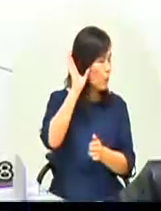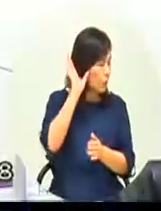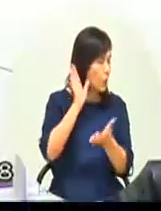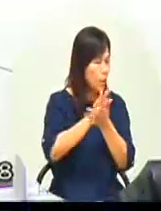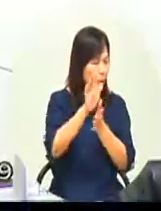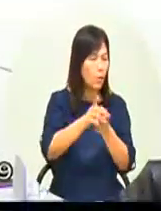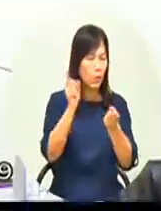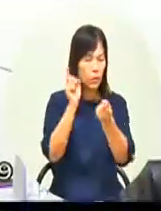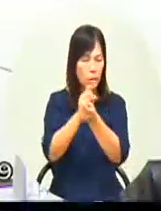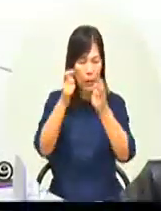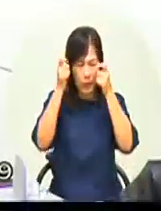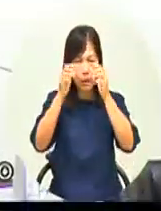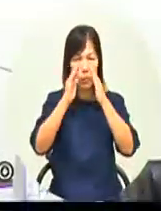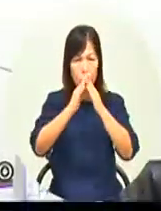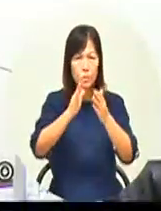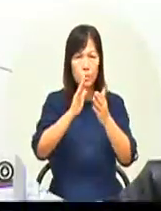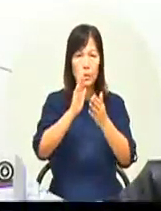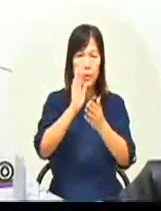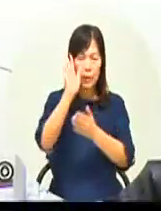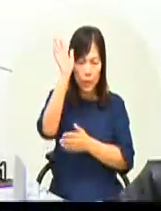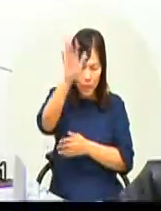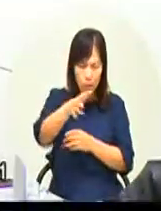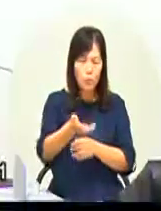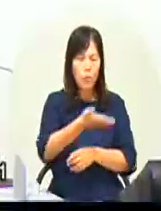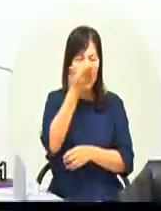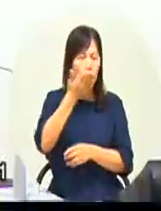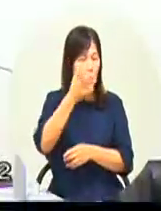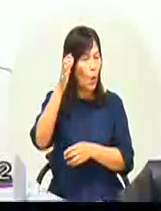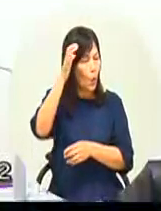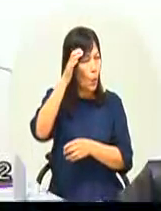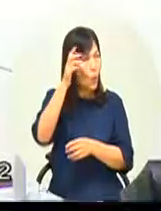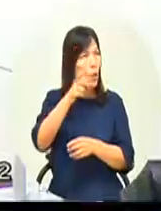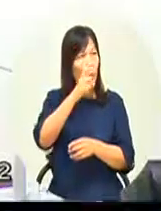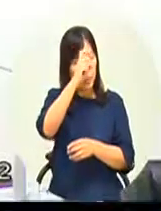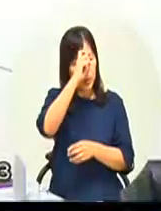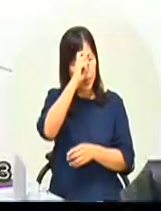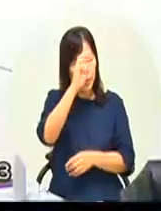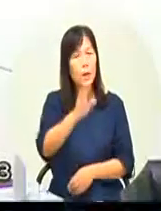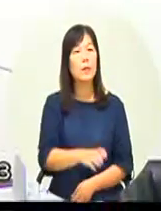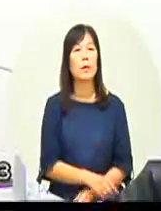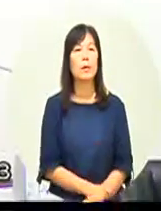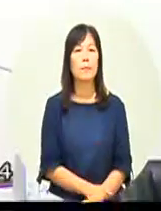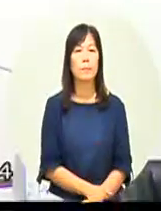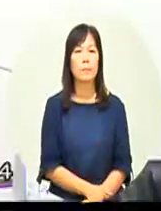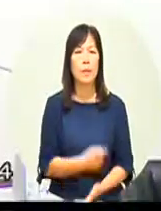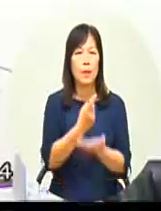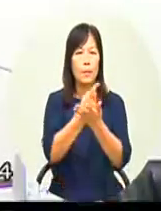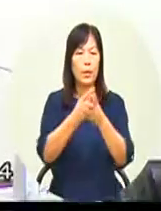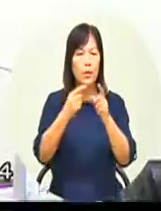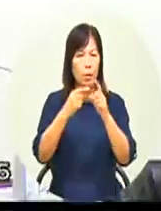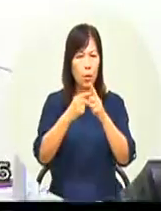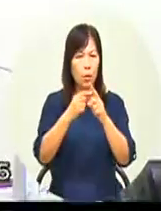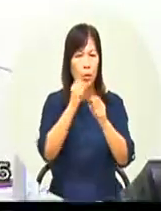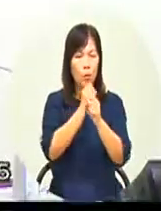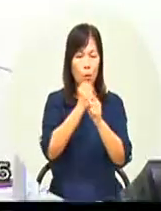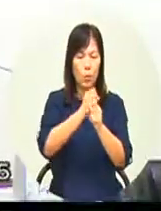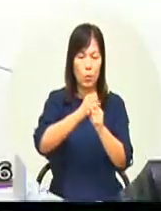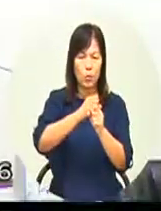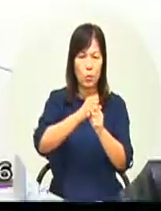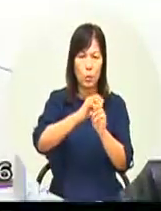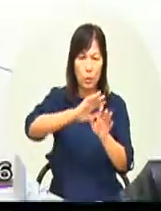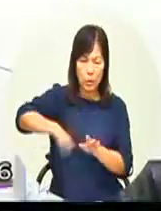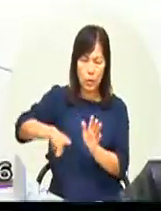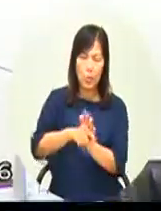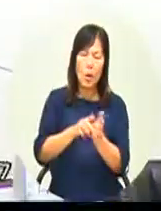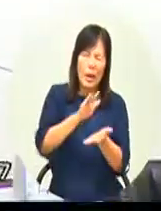市未来的一个观光愿景都感到非常的期待。那现在的人工作之余，他压力大，他最喜欢